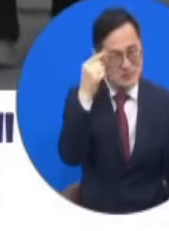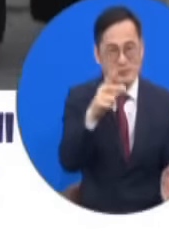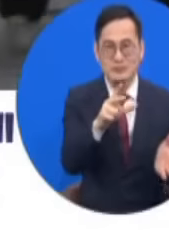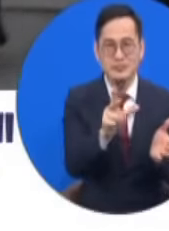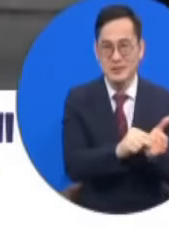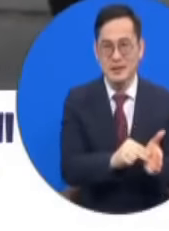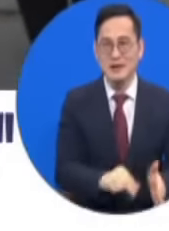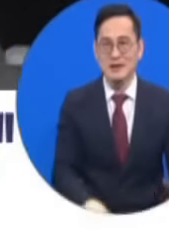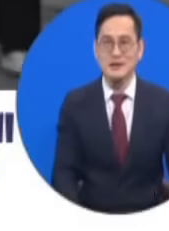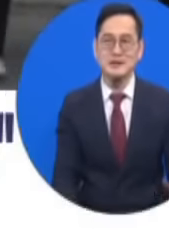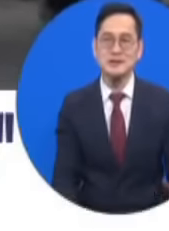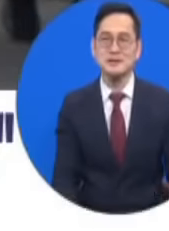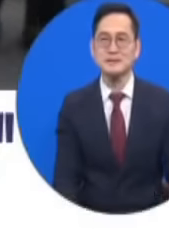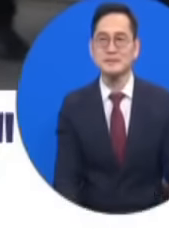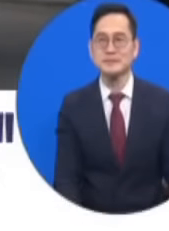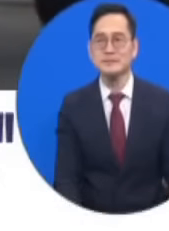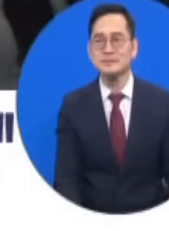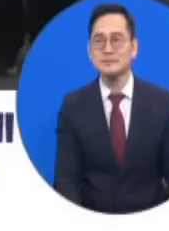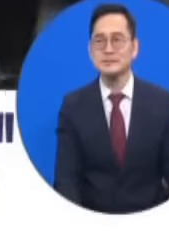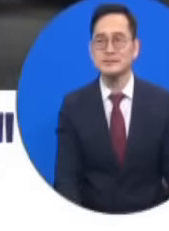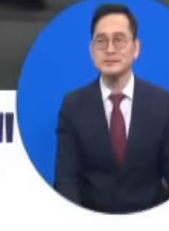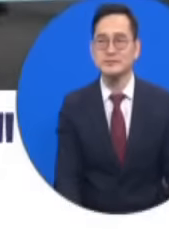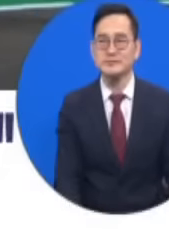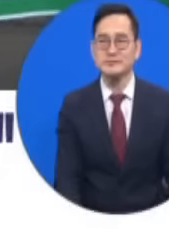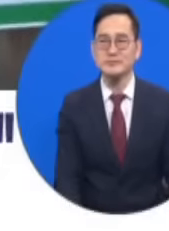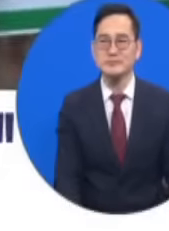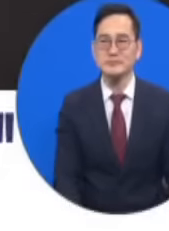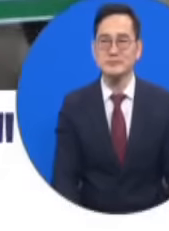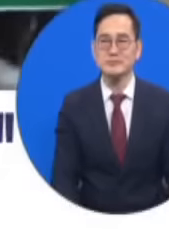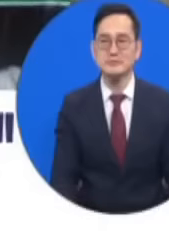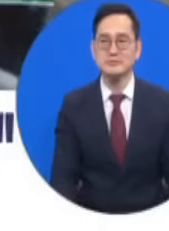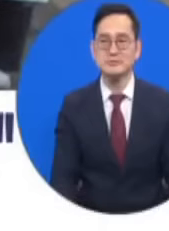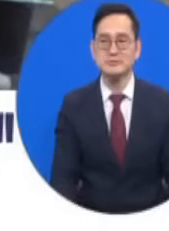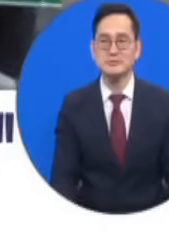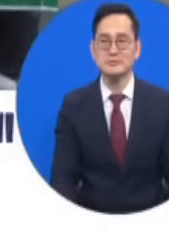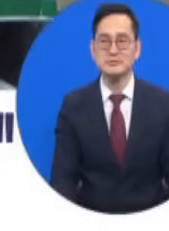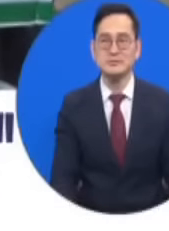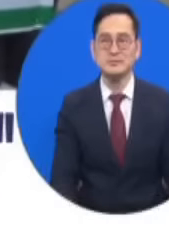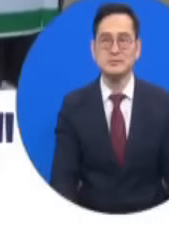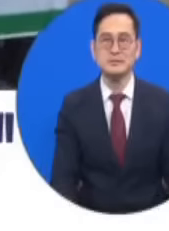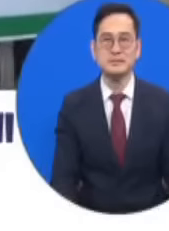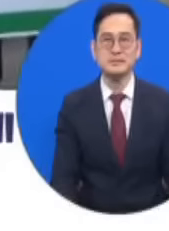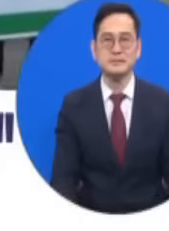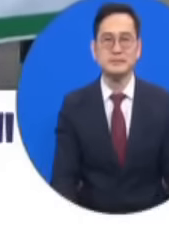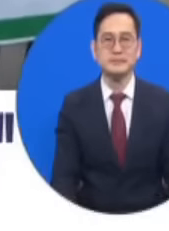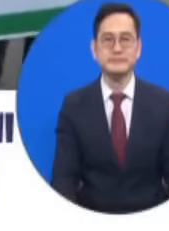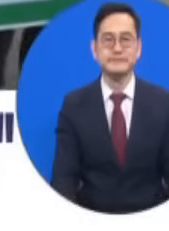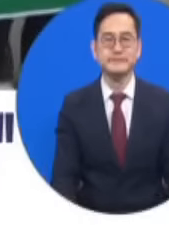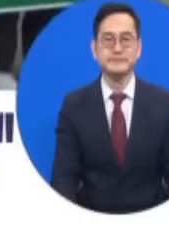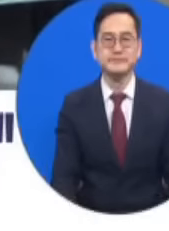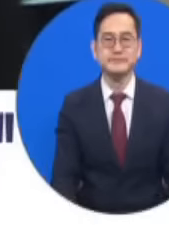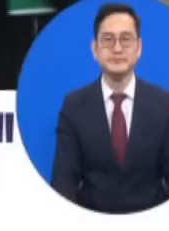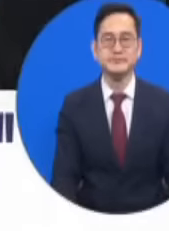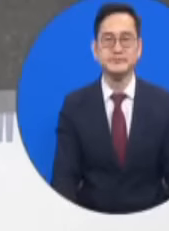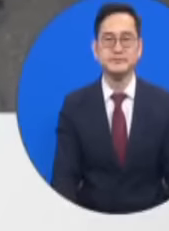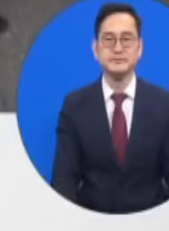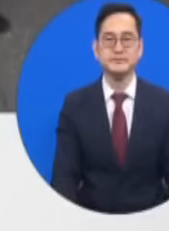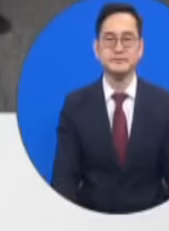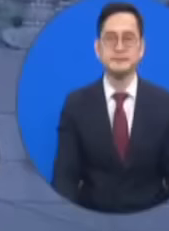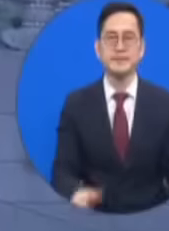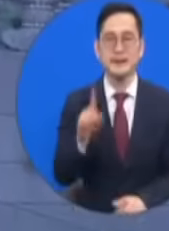이거 같은 생각을 하고 있는 것이 아닌가. 뭐 그런 의구심을 좀 자아내게 해요. 예. 퇴계 이황.